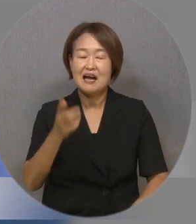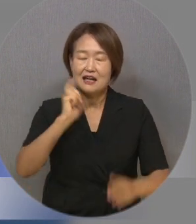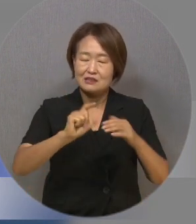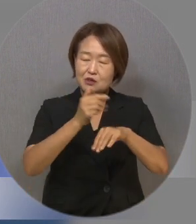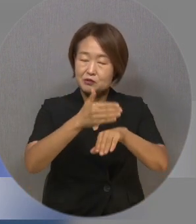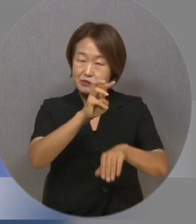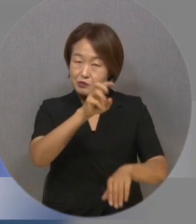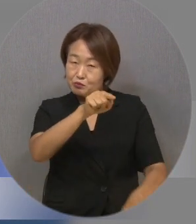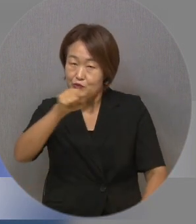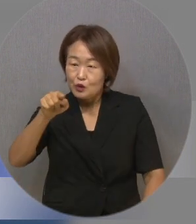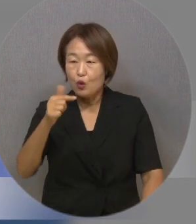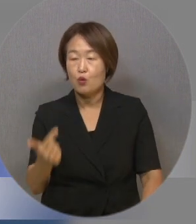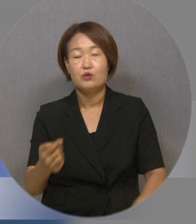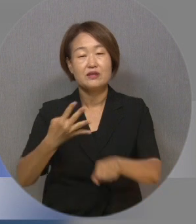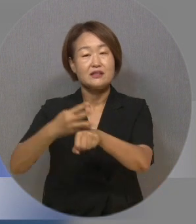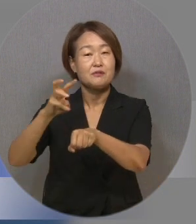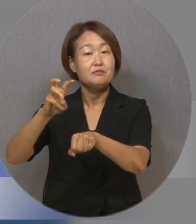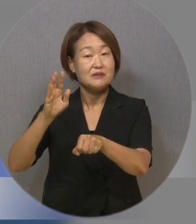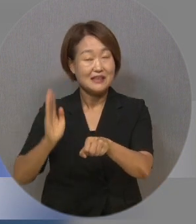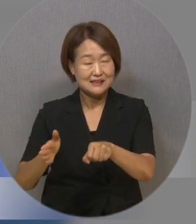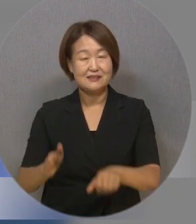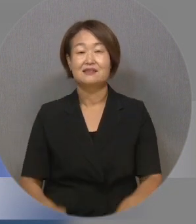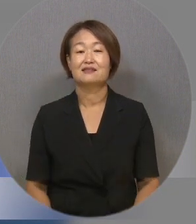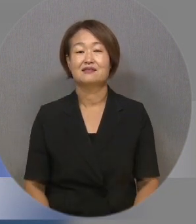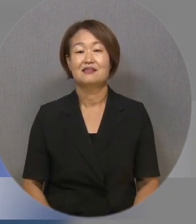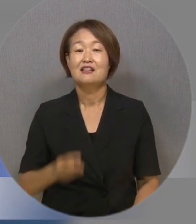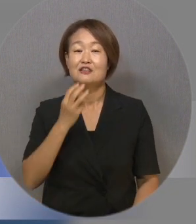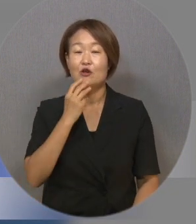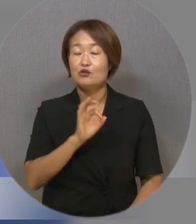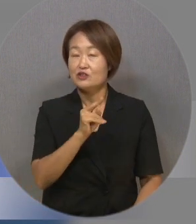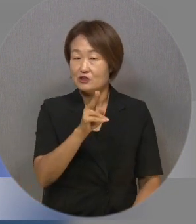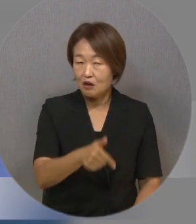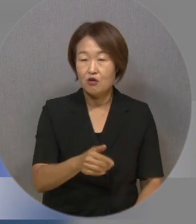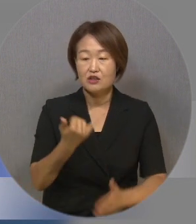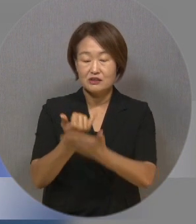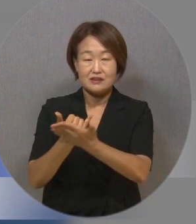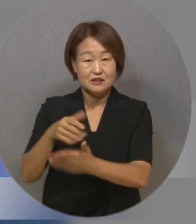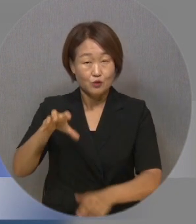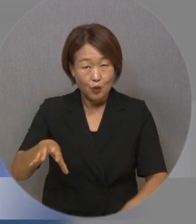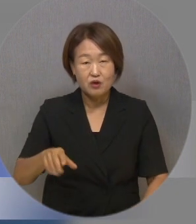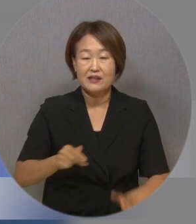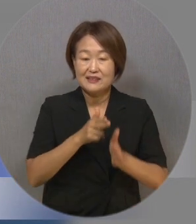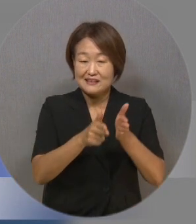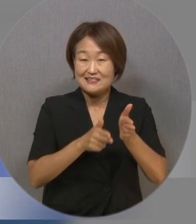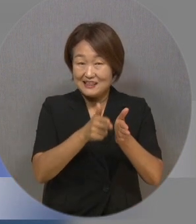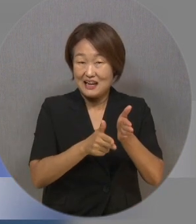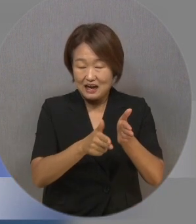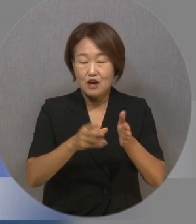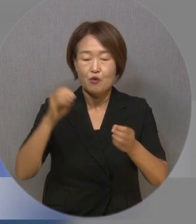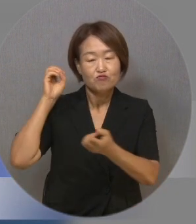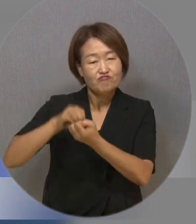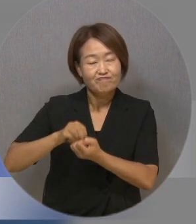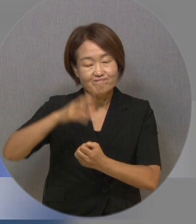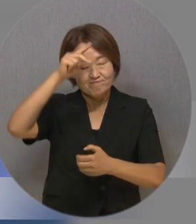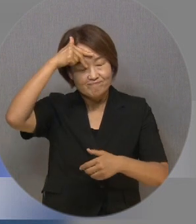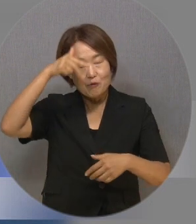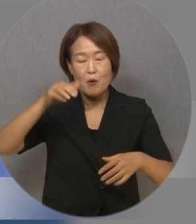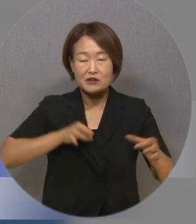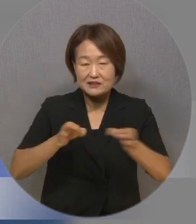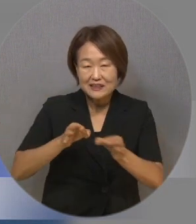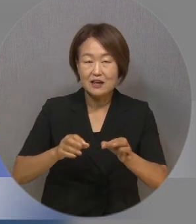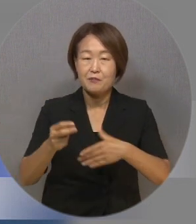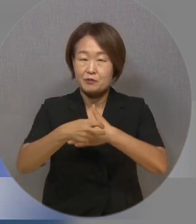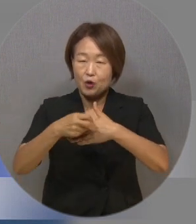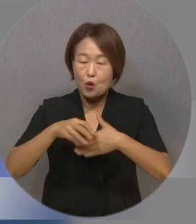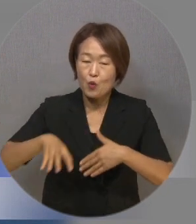9시 30분부터 오후 4시 30분까지 서울역과 청량리역 등 기차역과 전통시장 병원 등